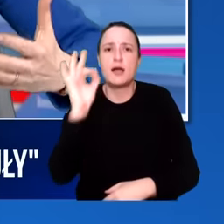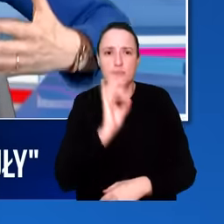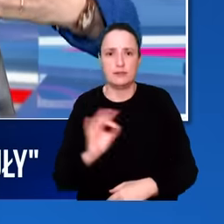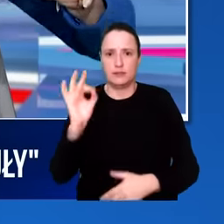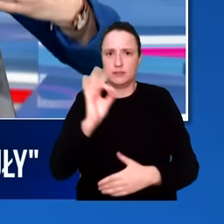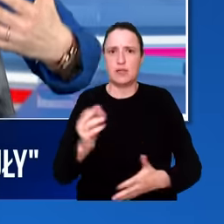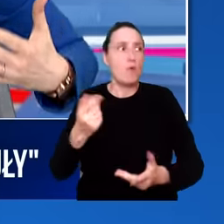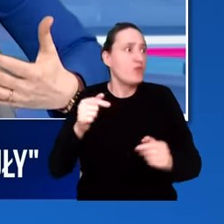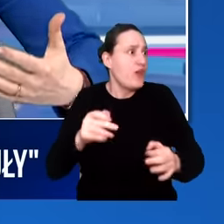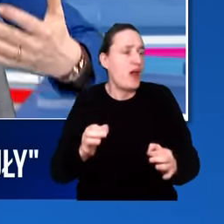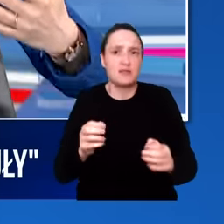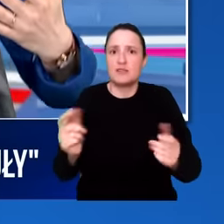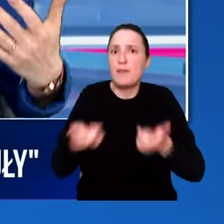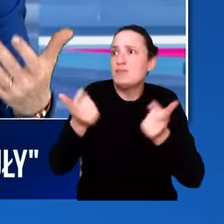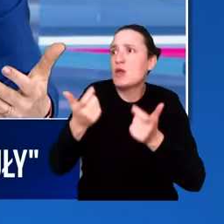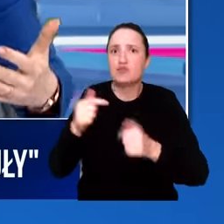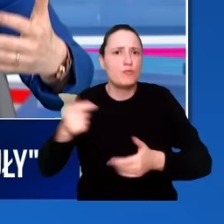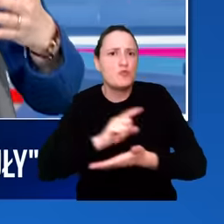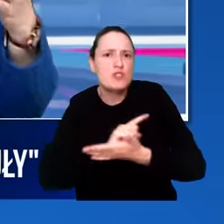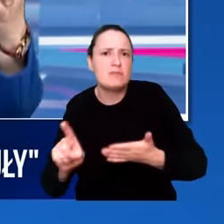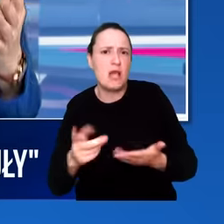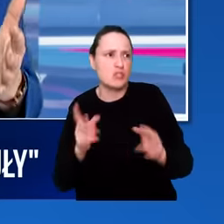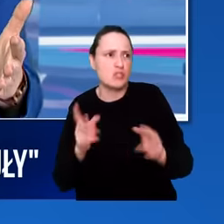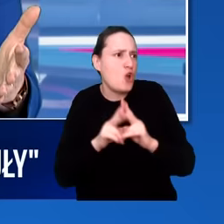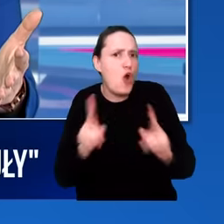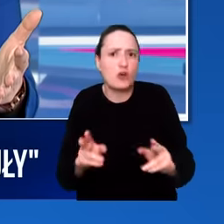musimy przyspieszyć, epoka w zasadzie wojenna,